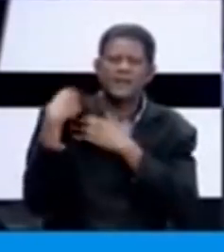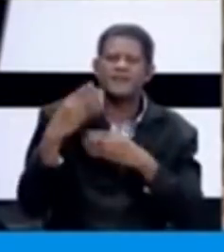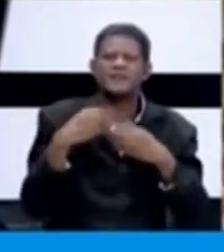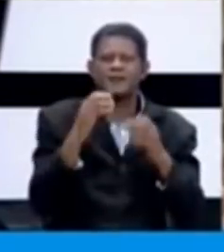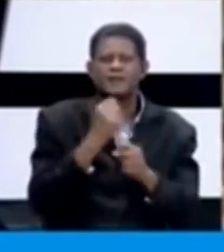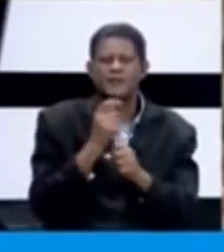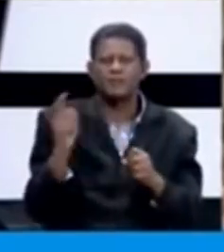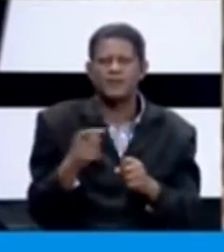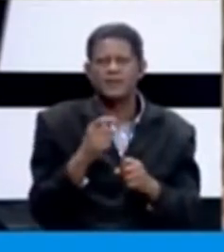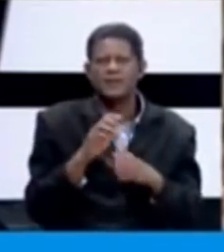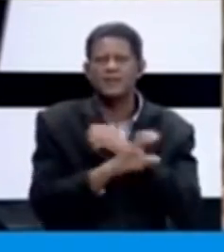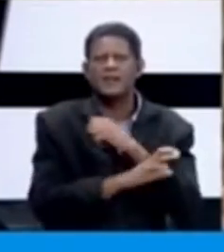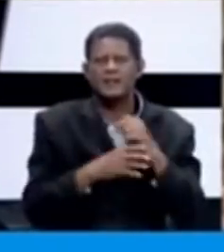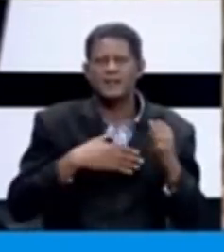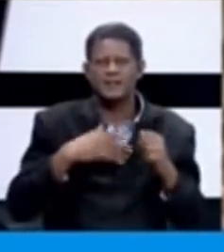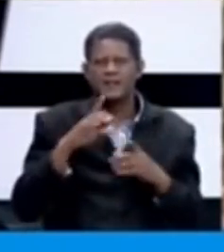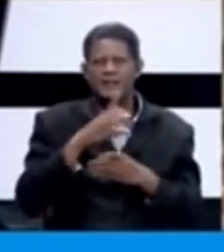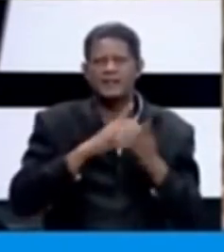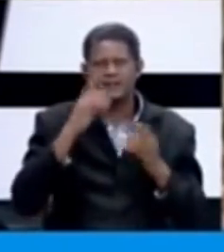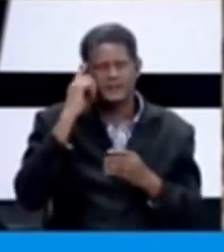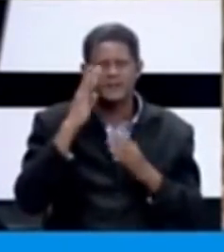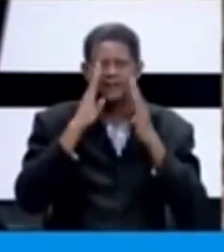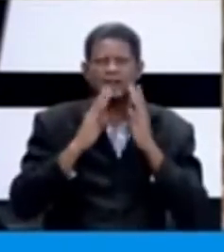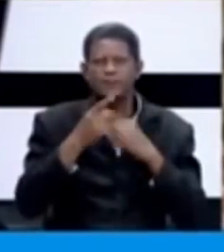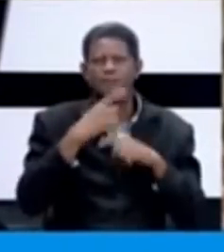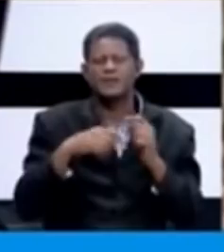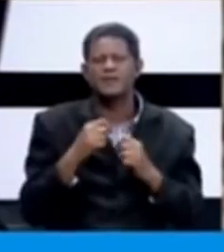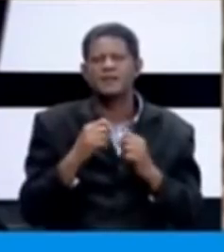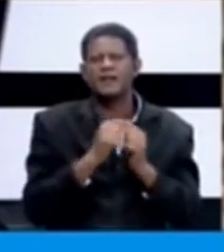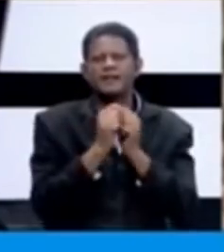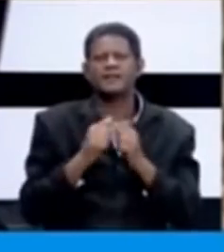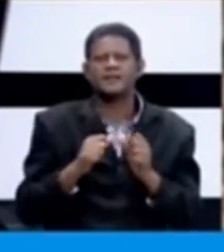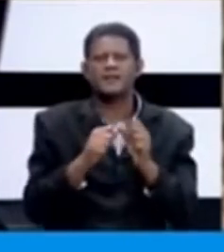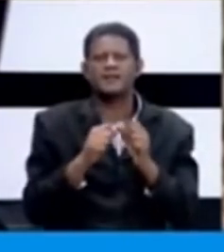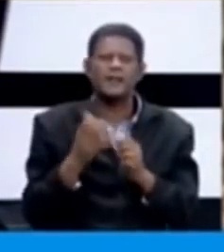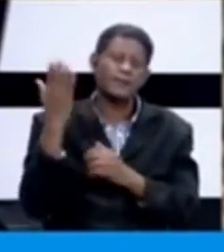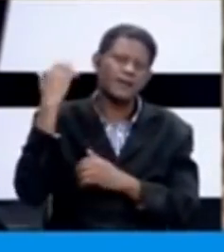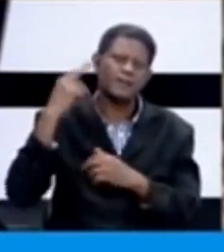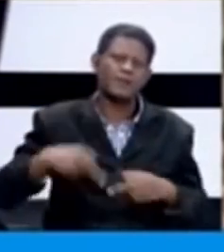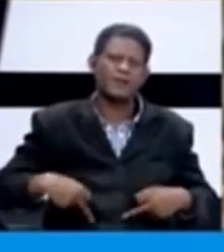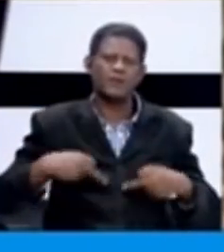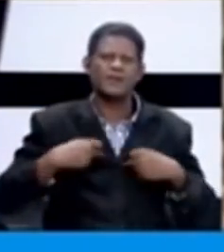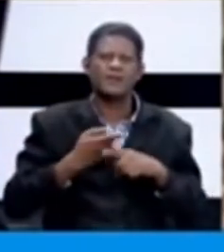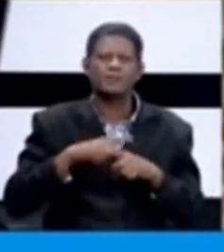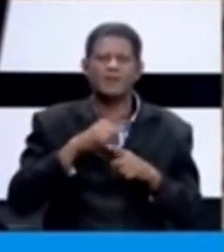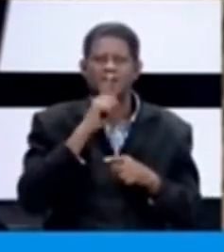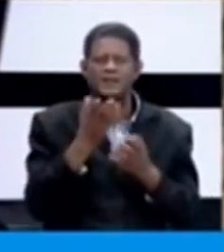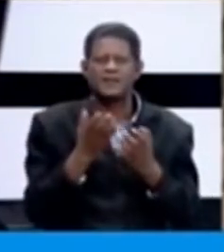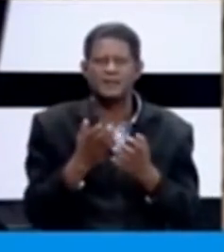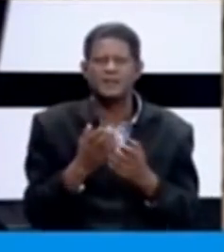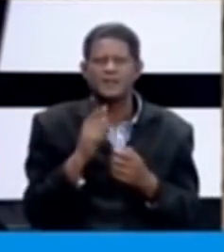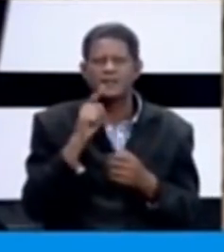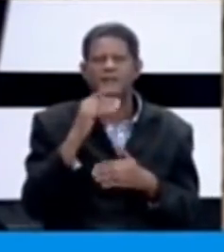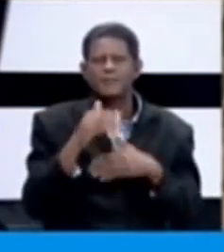ሓቢሮም። ለሃገራችን ለትግራይ ክልል ሰላም እንድመጣና አንድነታችን እንድቀጥል ወደ ድሮ ህይወታችን እንድንመለስ ነው የሚፈልገው። እንደዚ